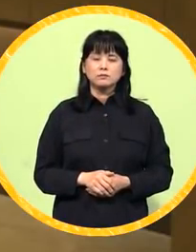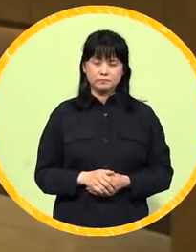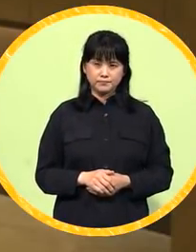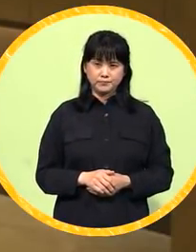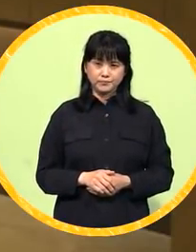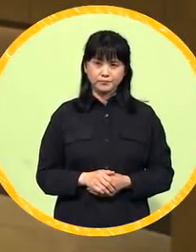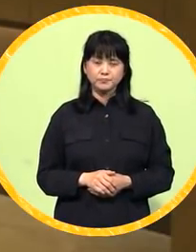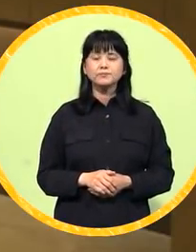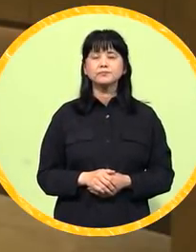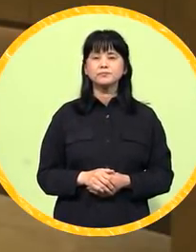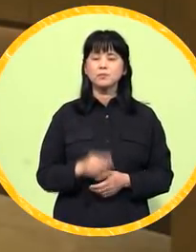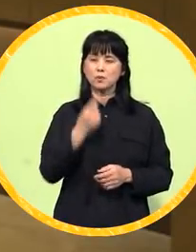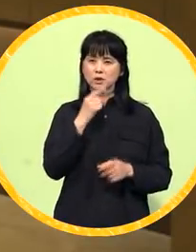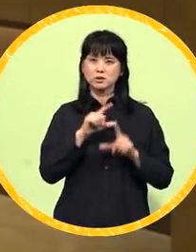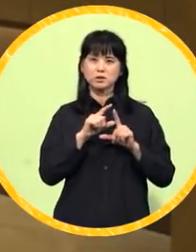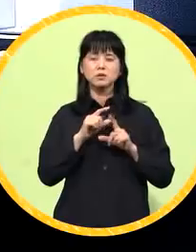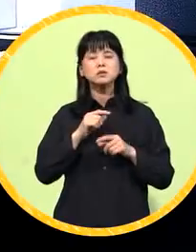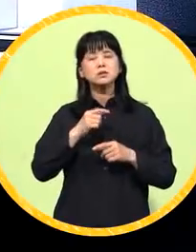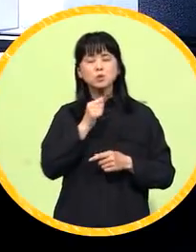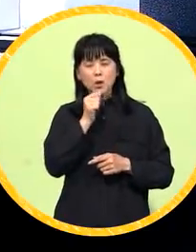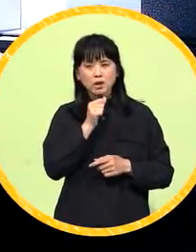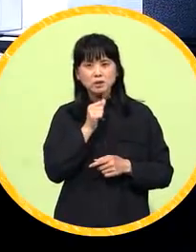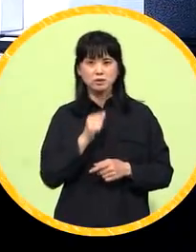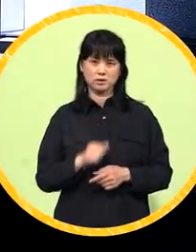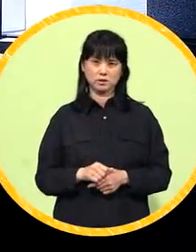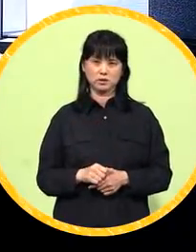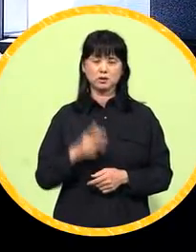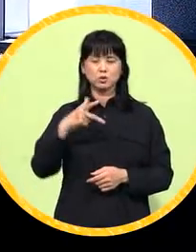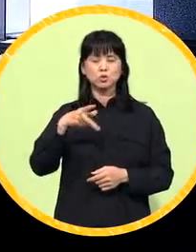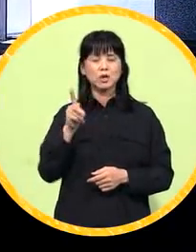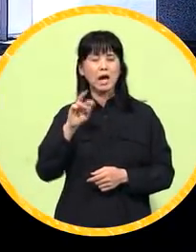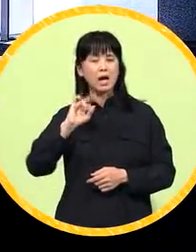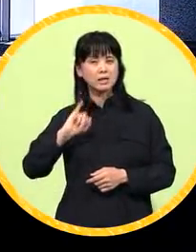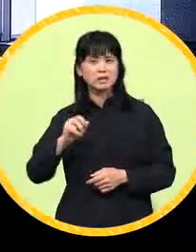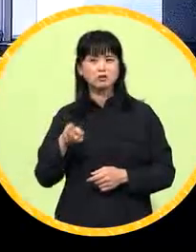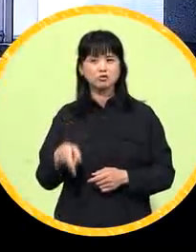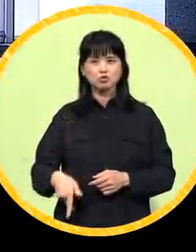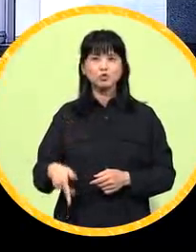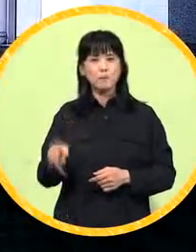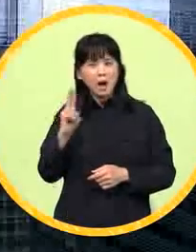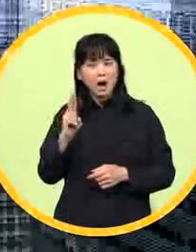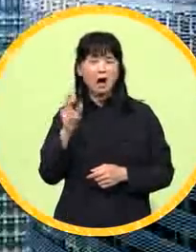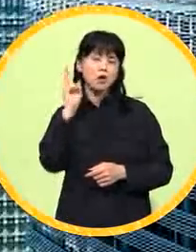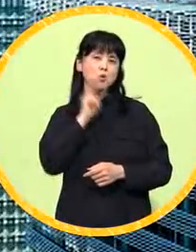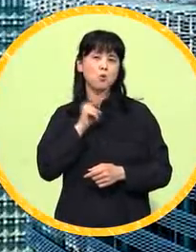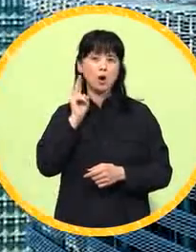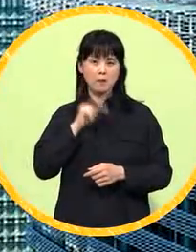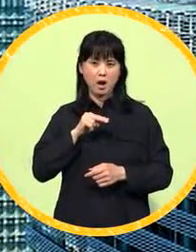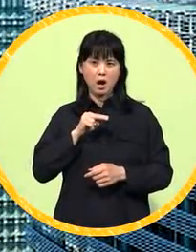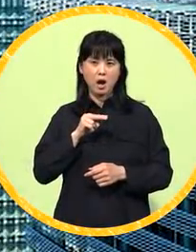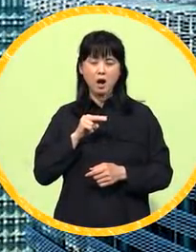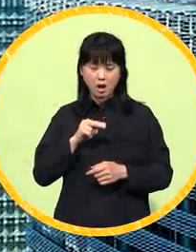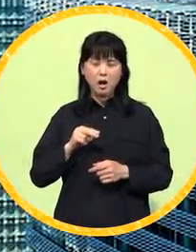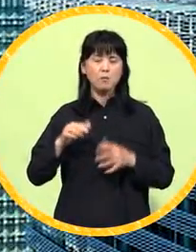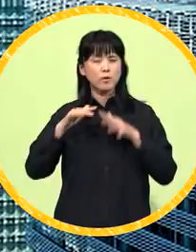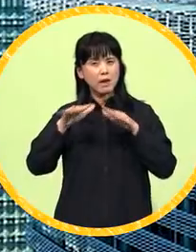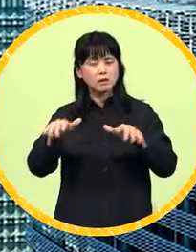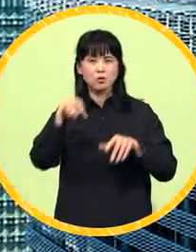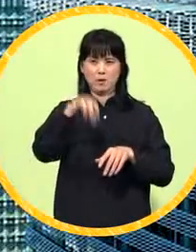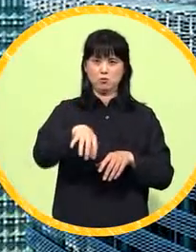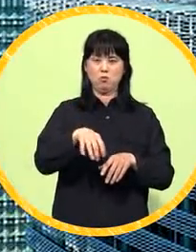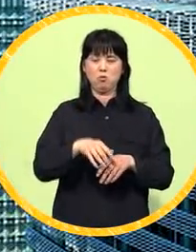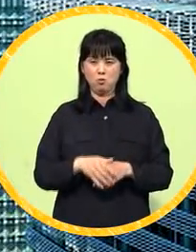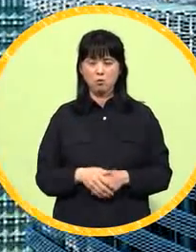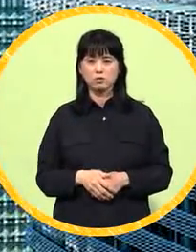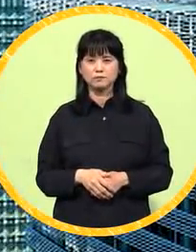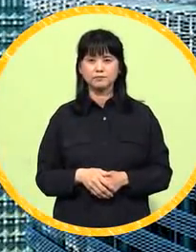ミスターサウナー平野がご紹介するのはですねまたねースカイスパ yokohama でございますさん側の間でも大人気の場所なんで